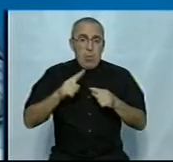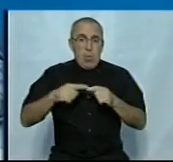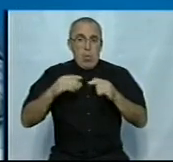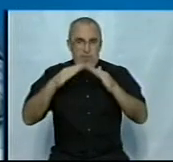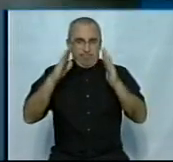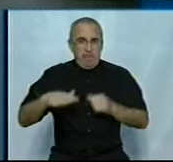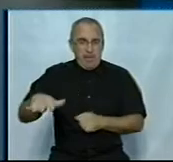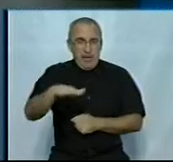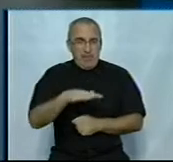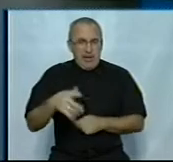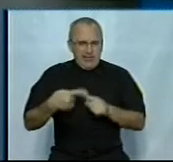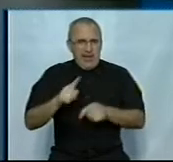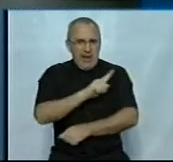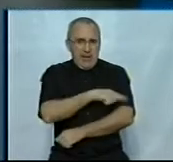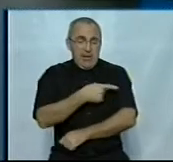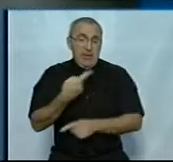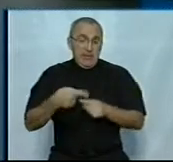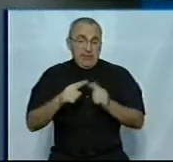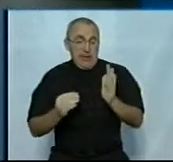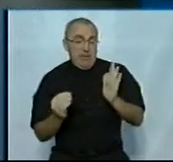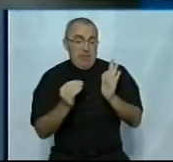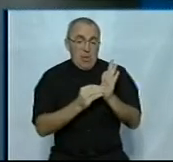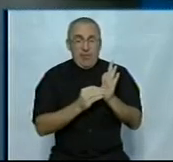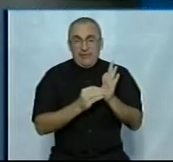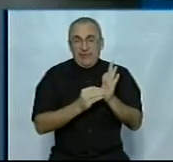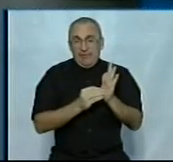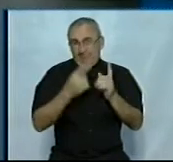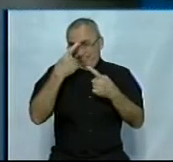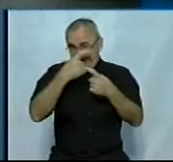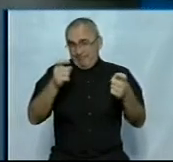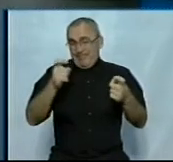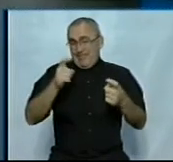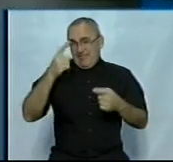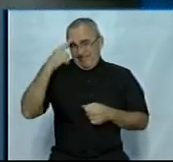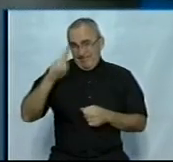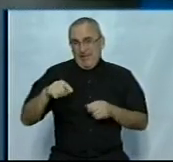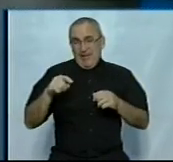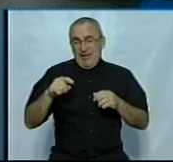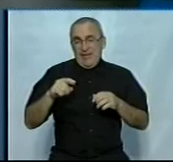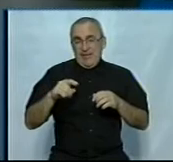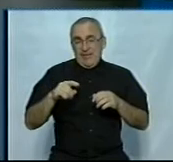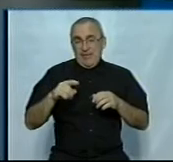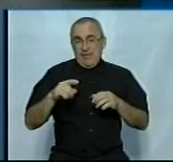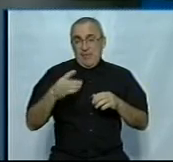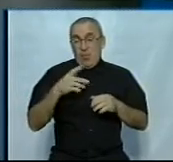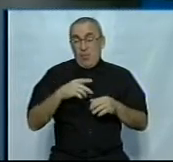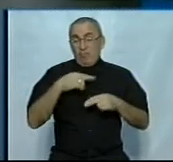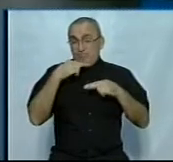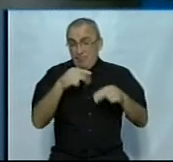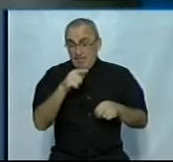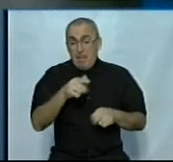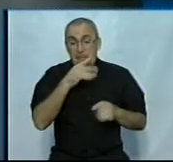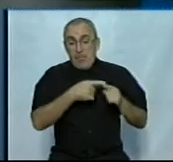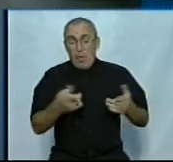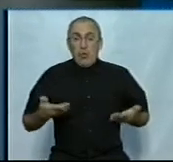приміщення, то є прописні істини. А ви ж підкреслив, що період життя